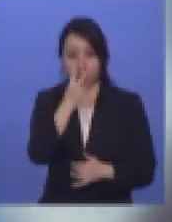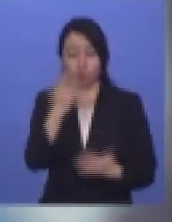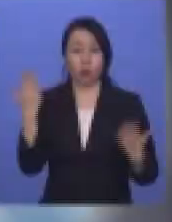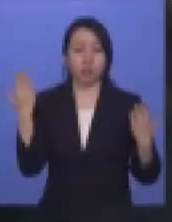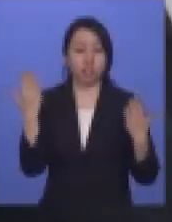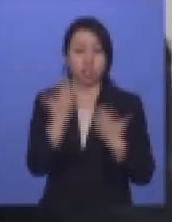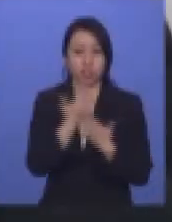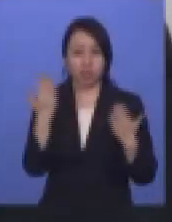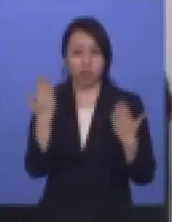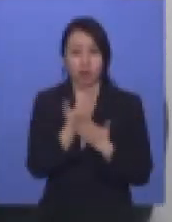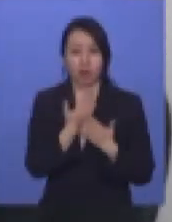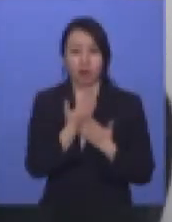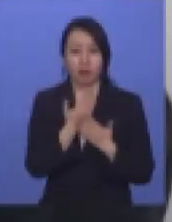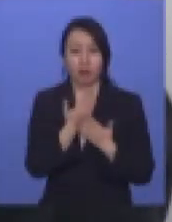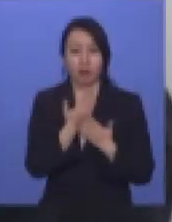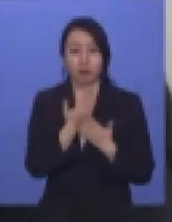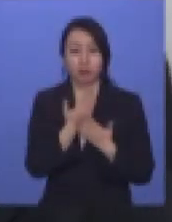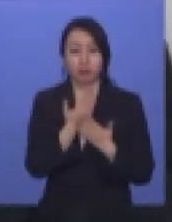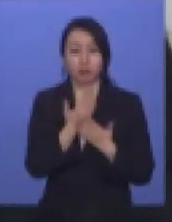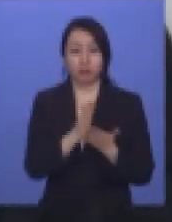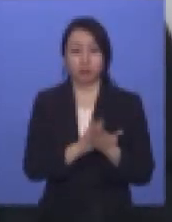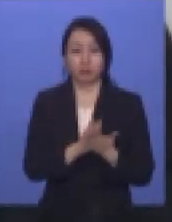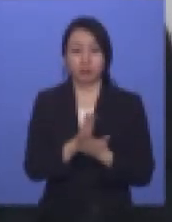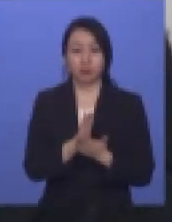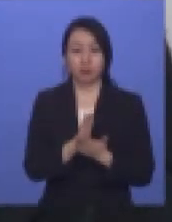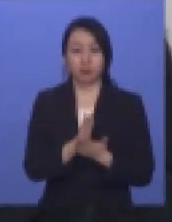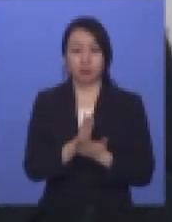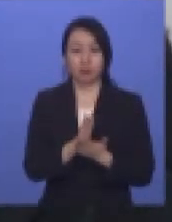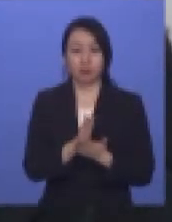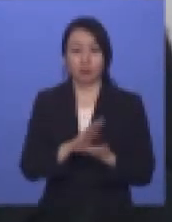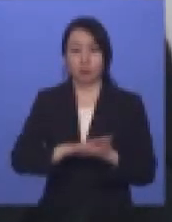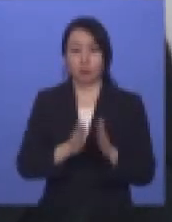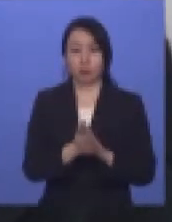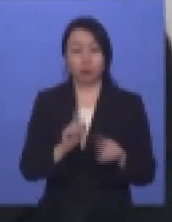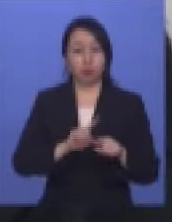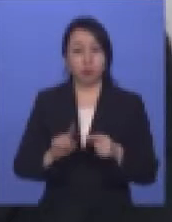Читайте. Служба чуть не бегом бегает, обслуживает.